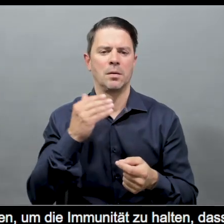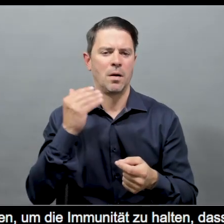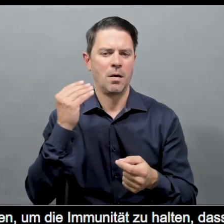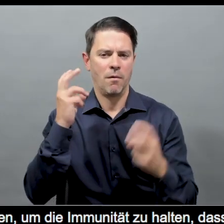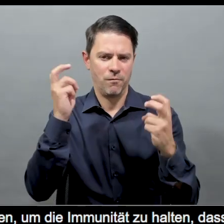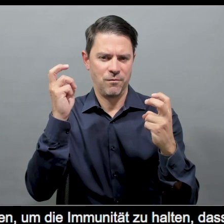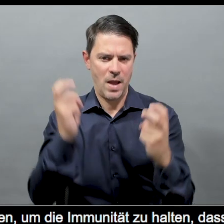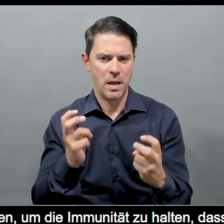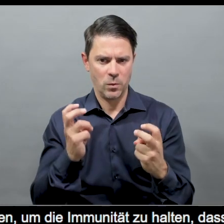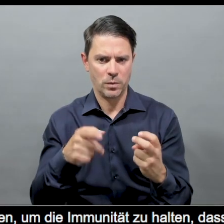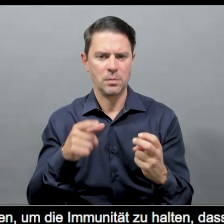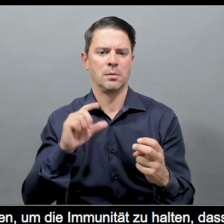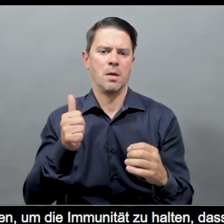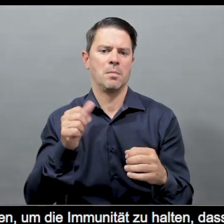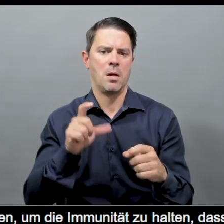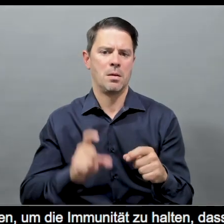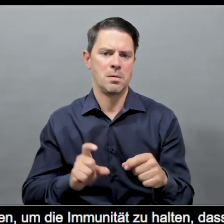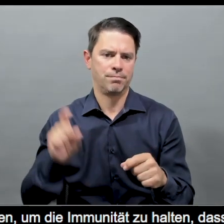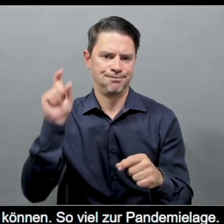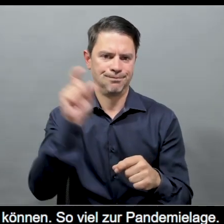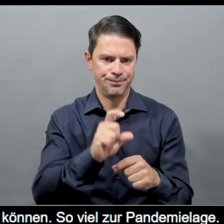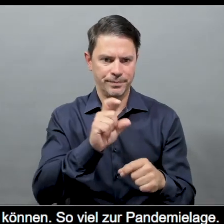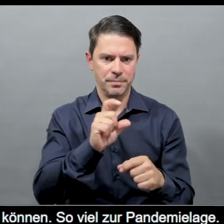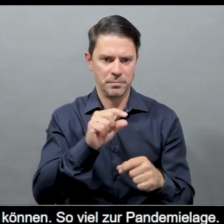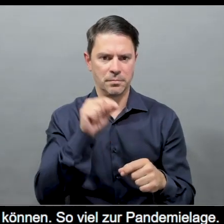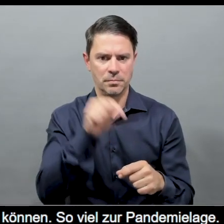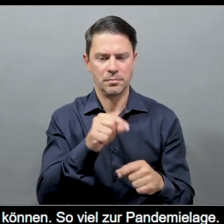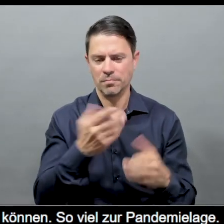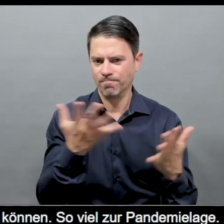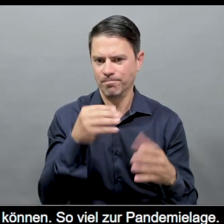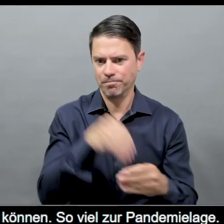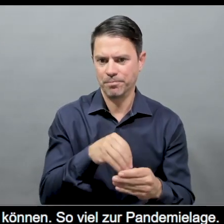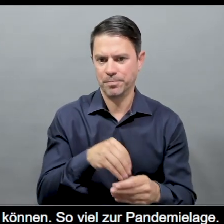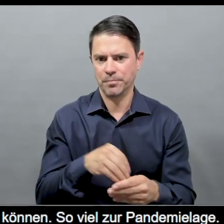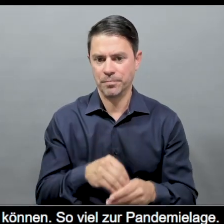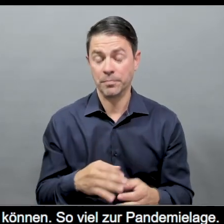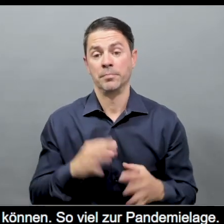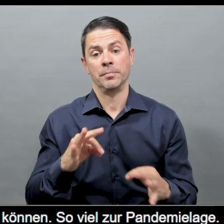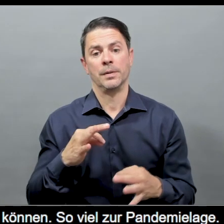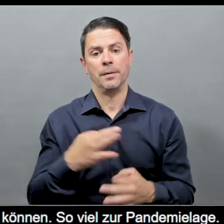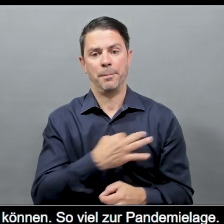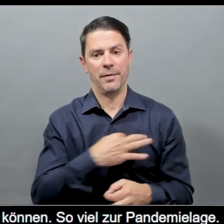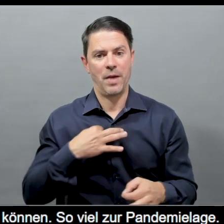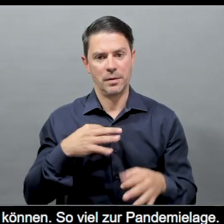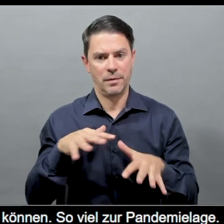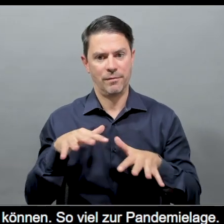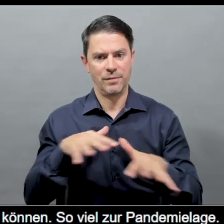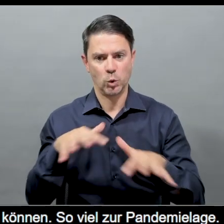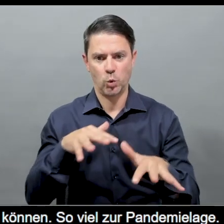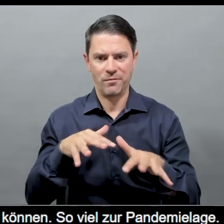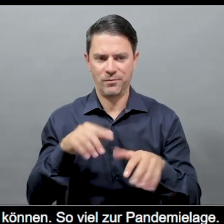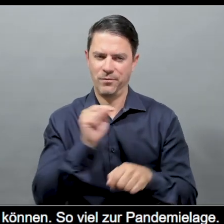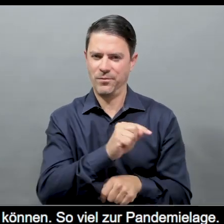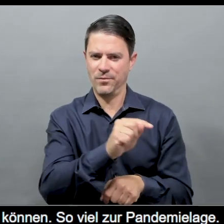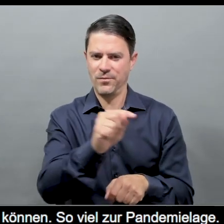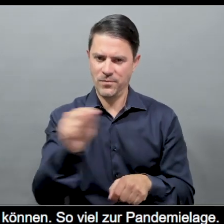Prüfstand. Der staatliche Wohnungsbau bleibt der verlässlichen Säule. Ich brauche Ihnen jetzt nicht die äußeren Rahmenbedingungen beschreiben. Lieferketten, Schwierigkeiten,